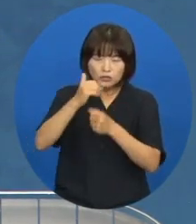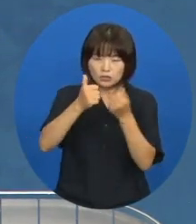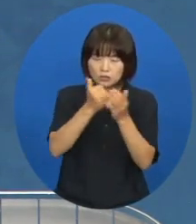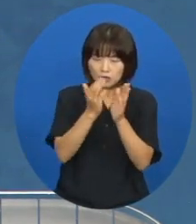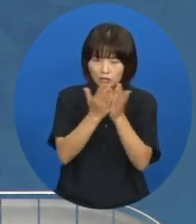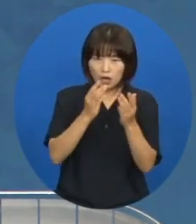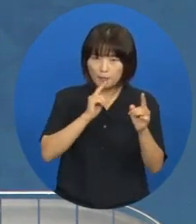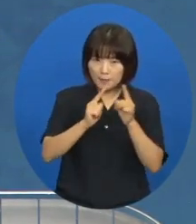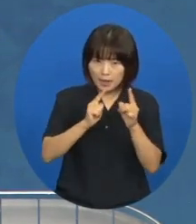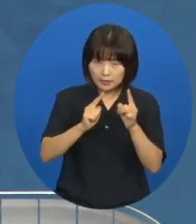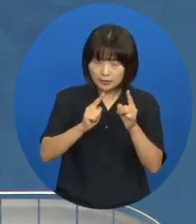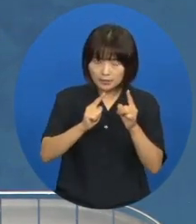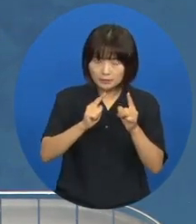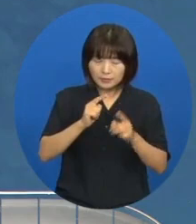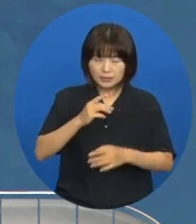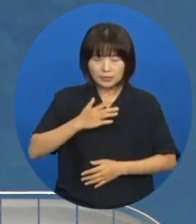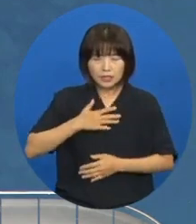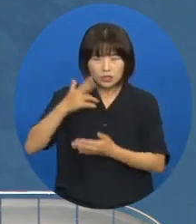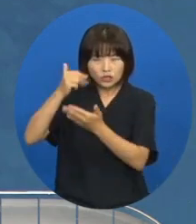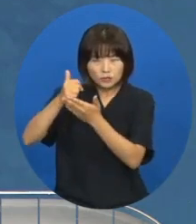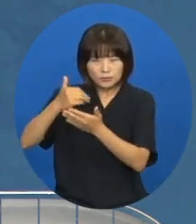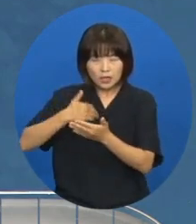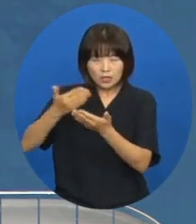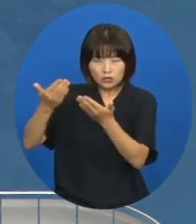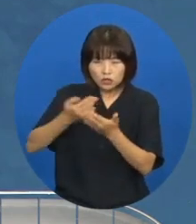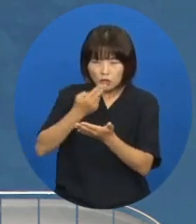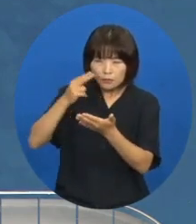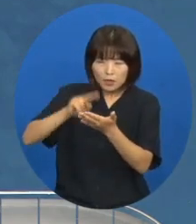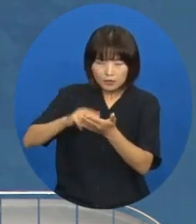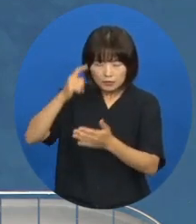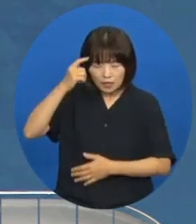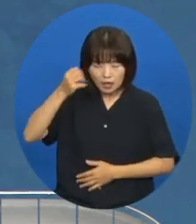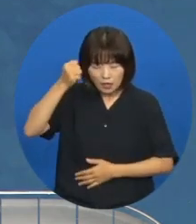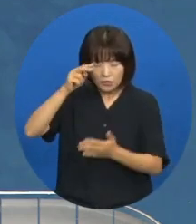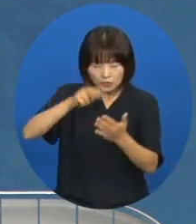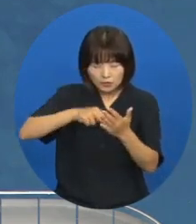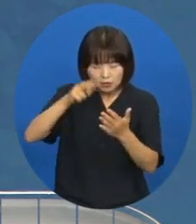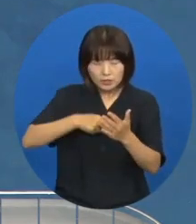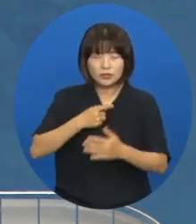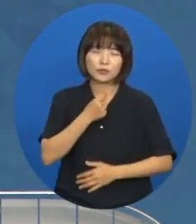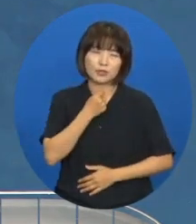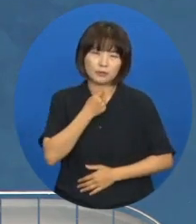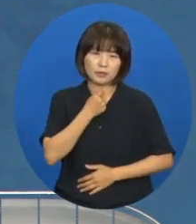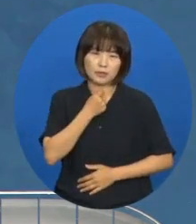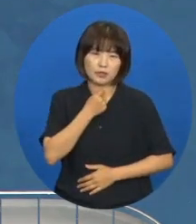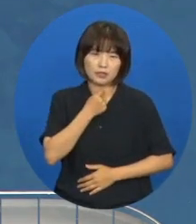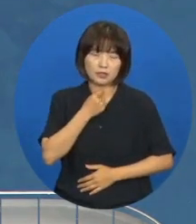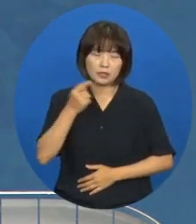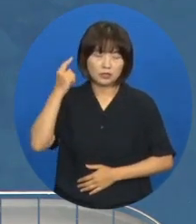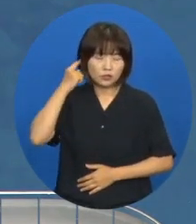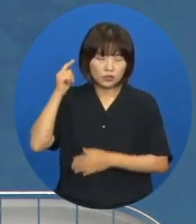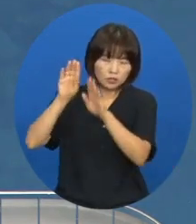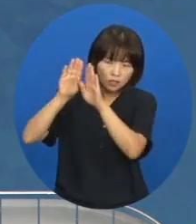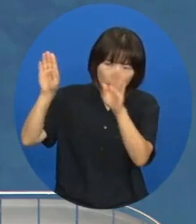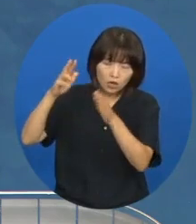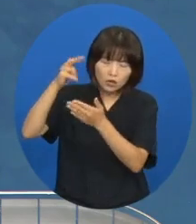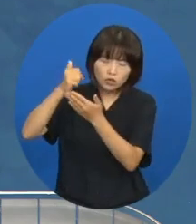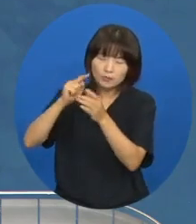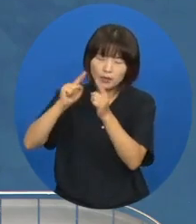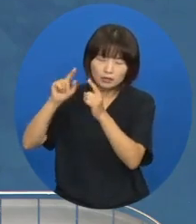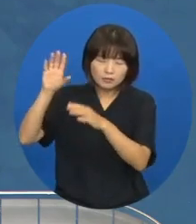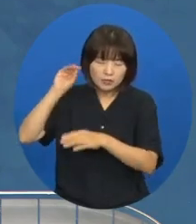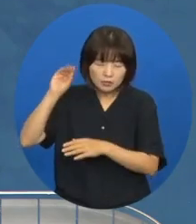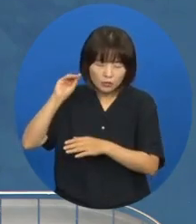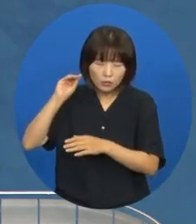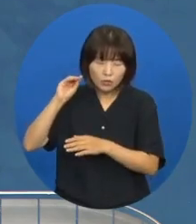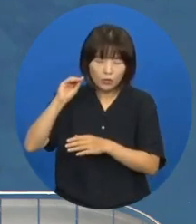말씀을 제가 주님이 나에게 주신 편지라고 생각하고 읽겠습니다. 주님, 저의 귀를 열어 주의 말씀을 듣게 하시고